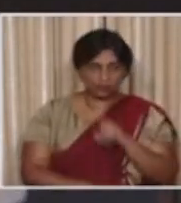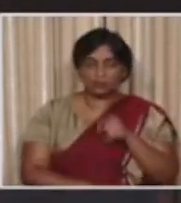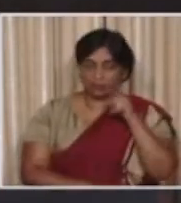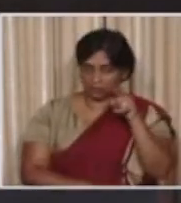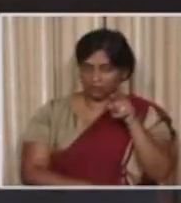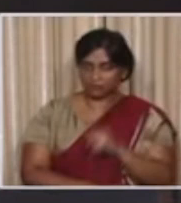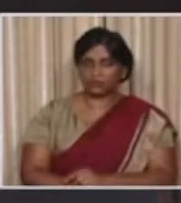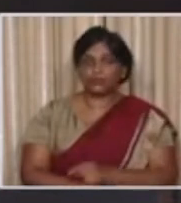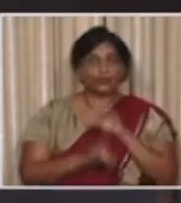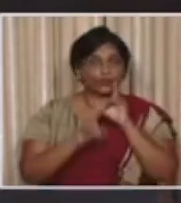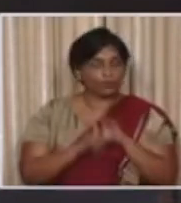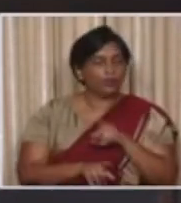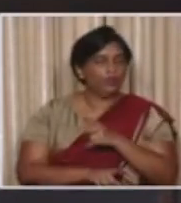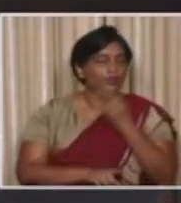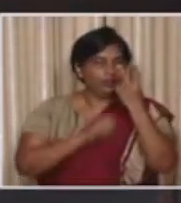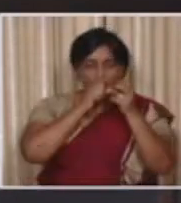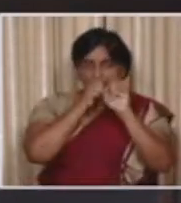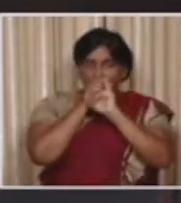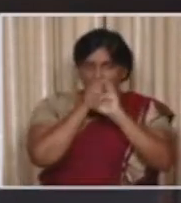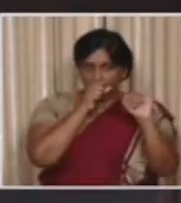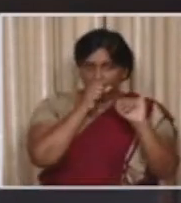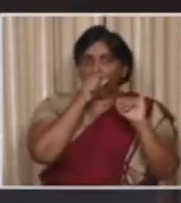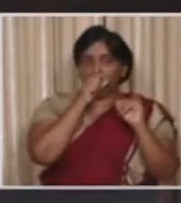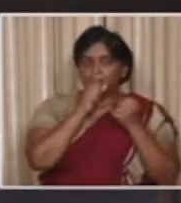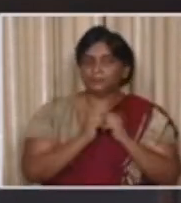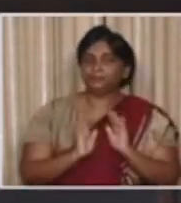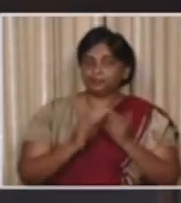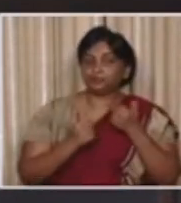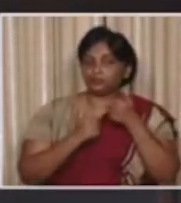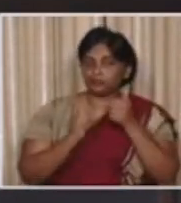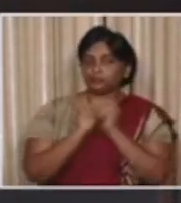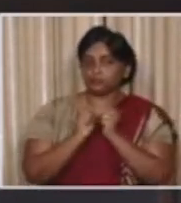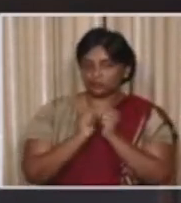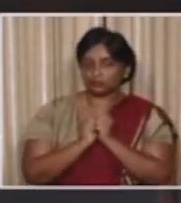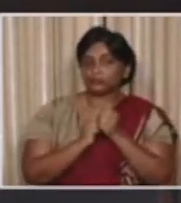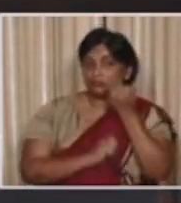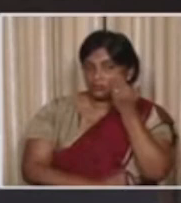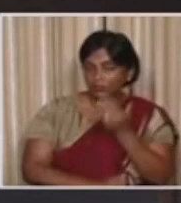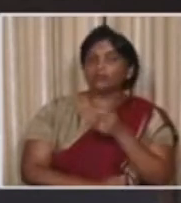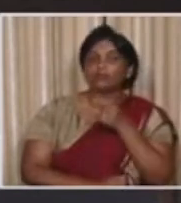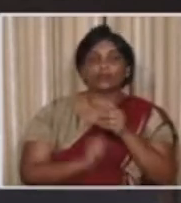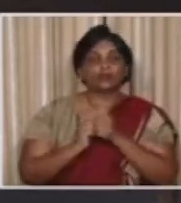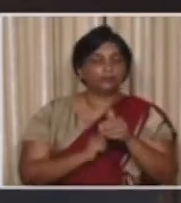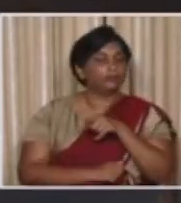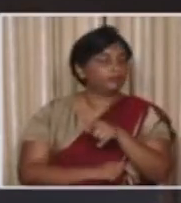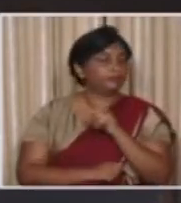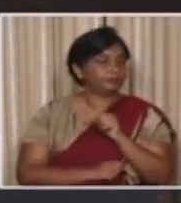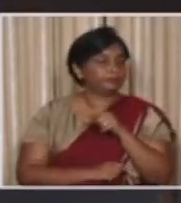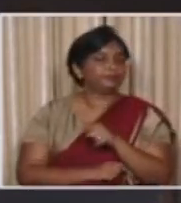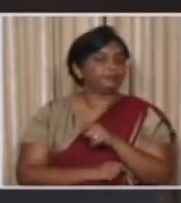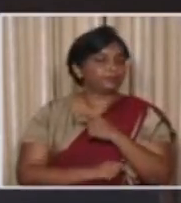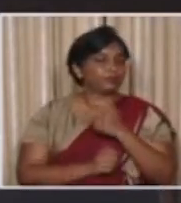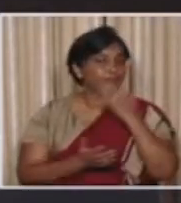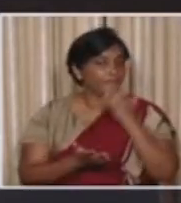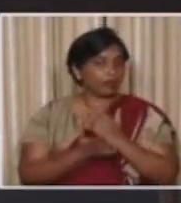තමුන්නාංශයට මෙන්න මේ 2016 අපි ආරම්භ කරපු හොඳ වැඩ තියෙනක බලලා ඒ ටික කරන්නට. මොකද ඒක ඒවැයි